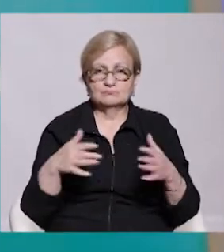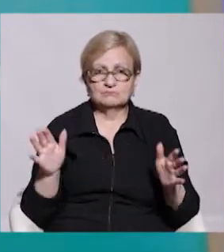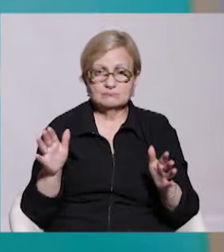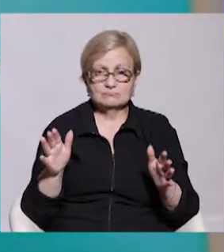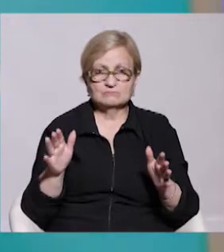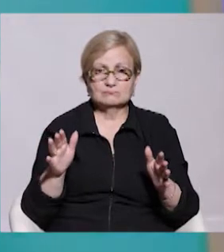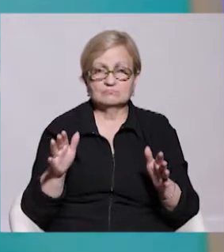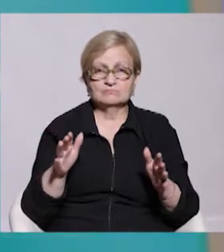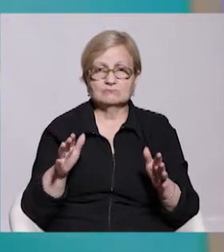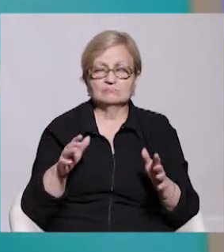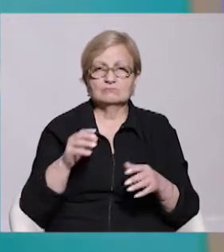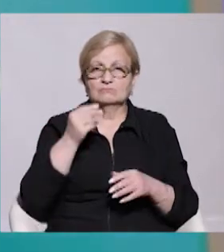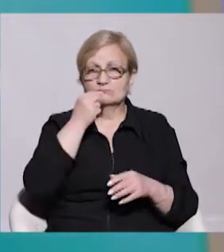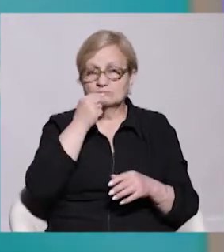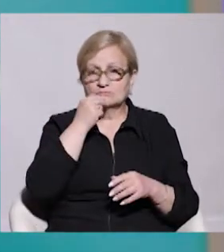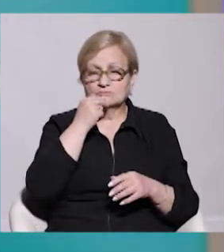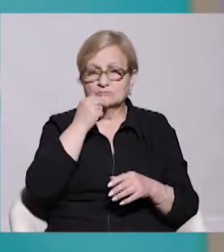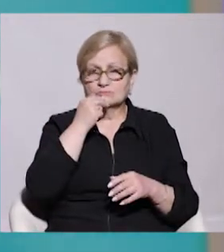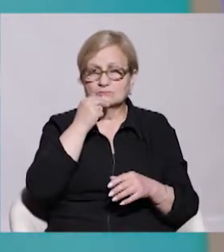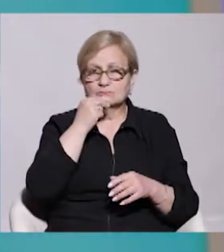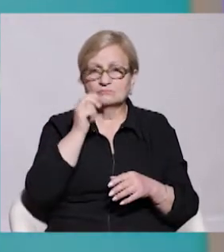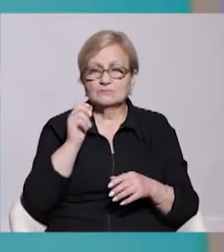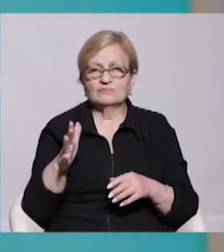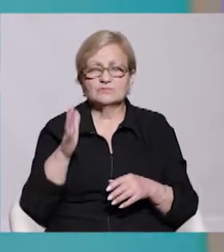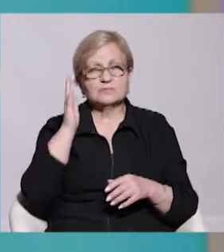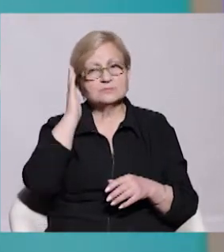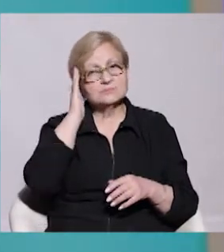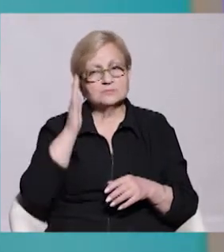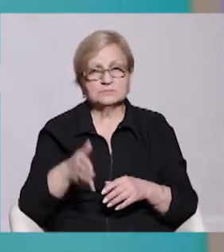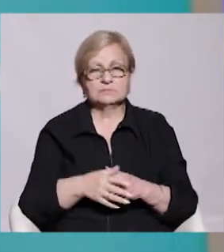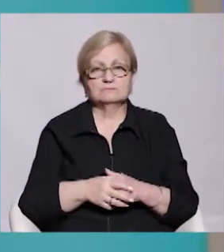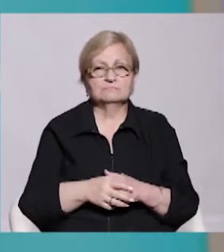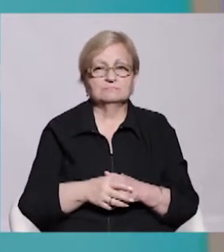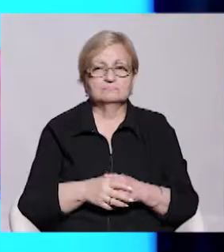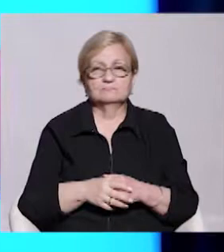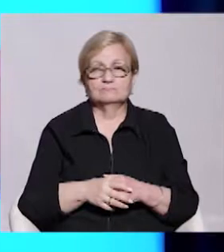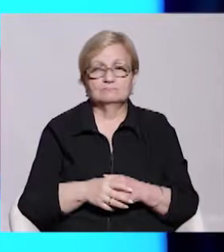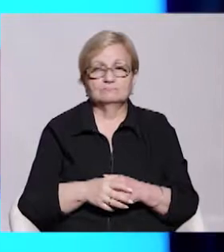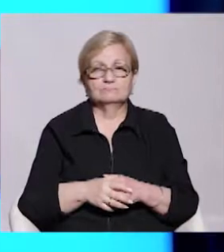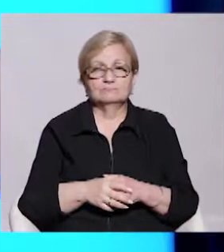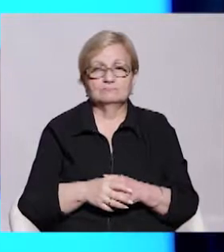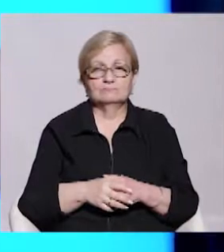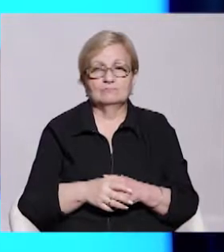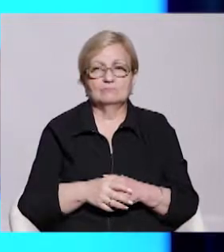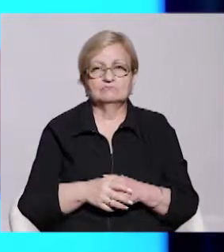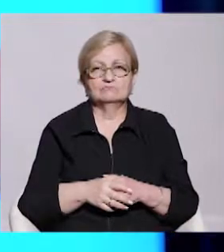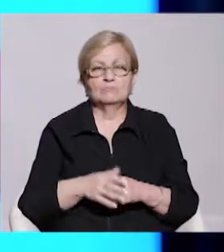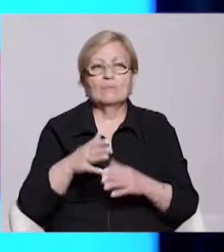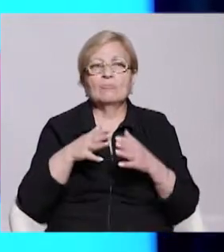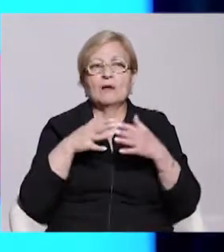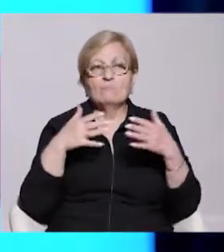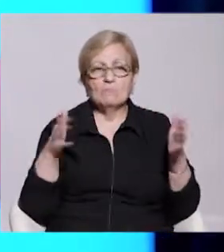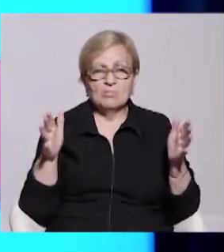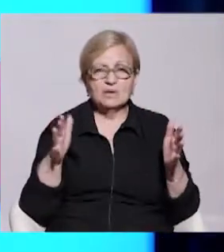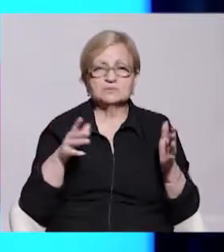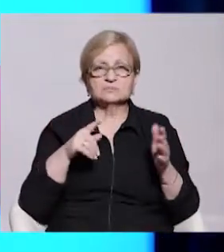საათით მეტს ანდომებს პანდა კვებას ვიდრე ძილს? მეტს რომ ანდომებს, ამის მიხვედრა